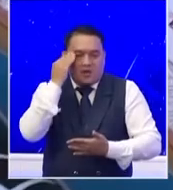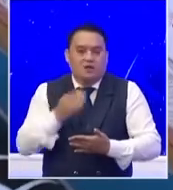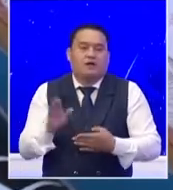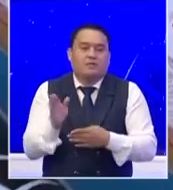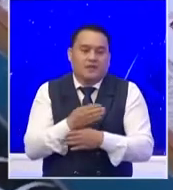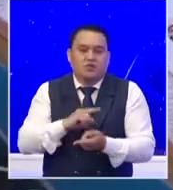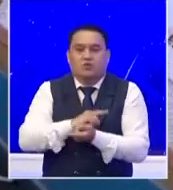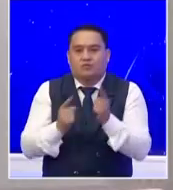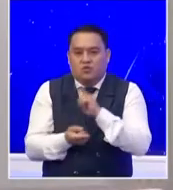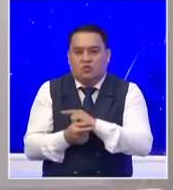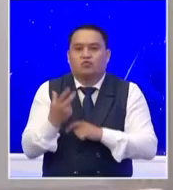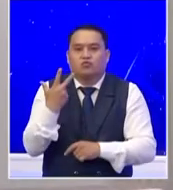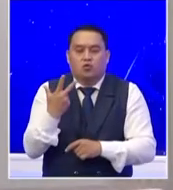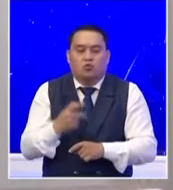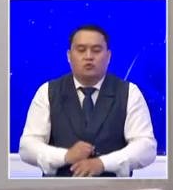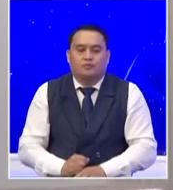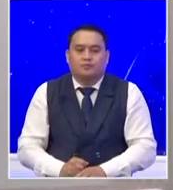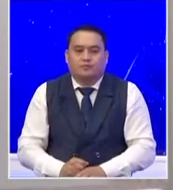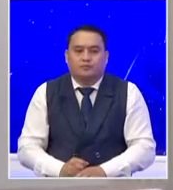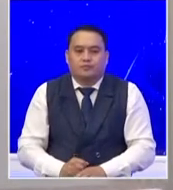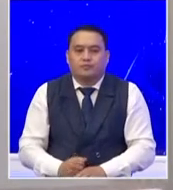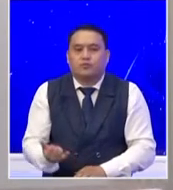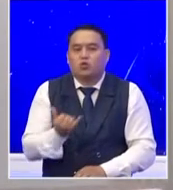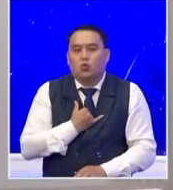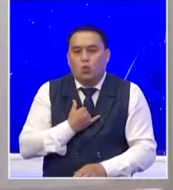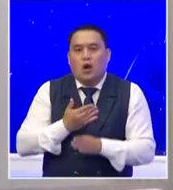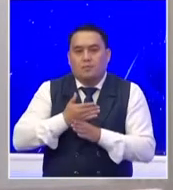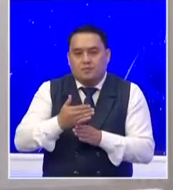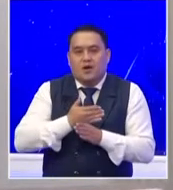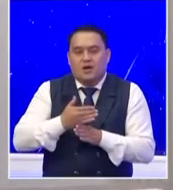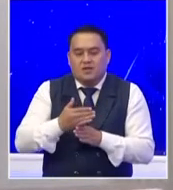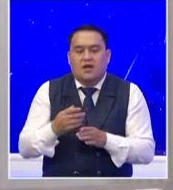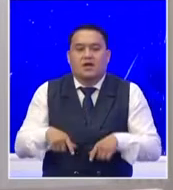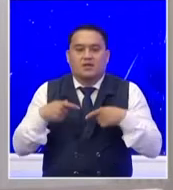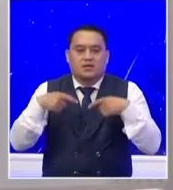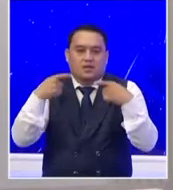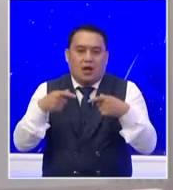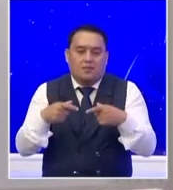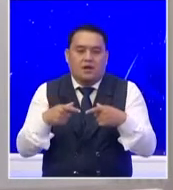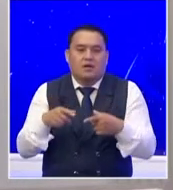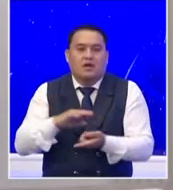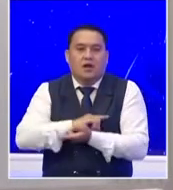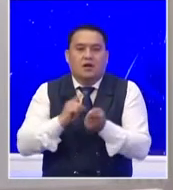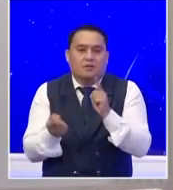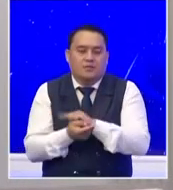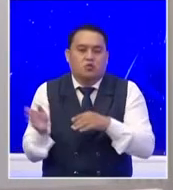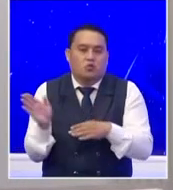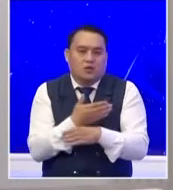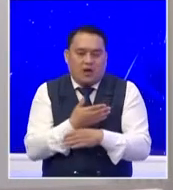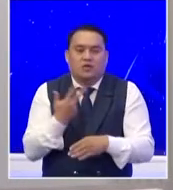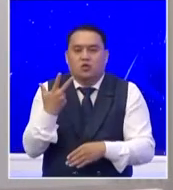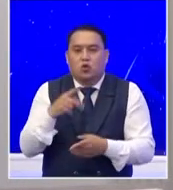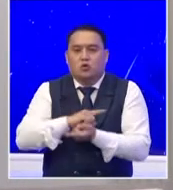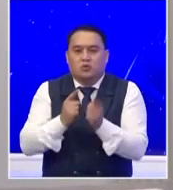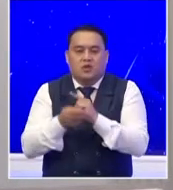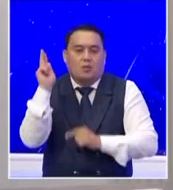ликвидации трехсменных школ. У нас разработан пошаговый план по ликвидации трехсменных школ. В